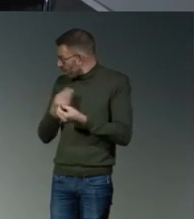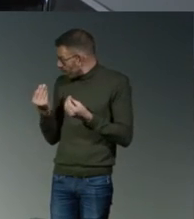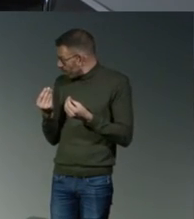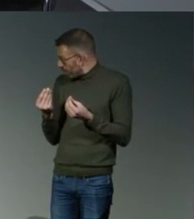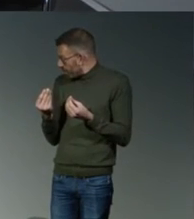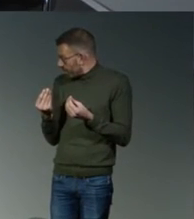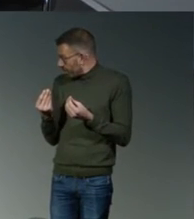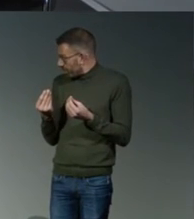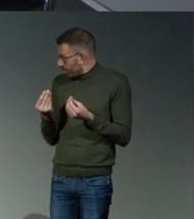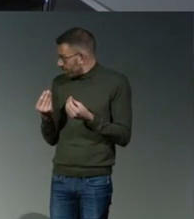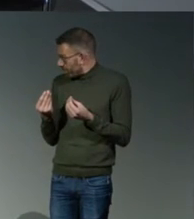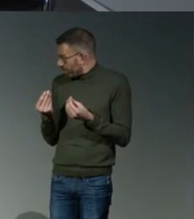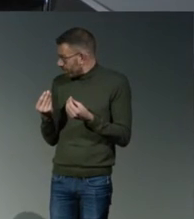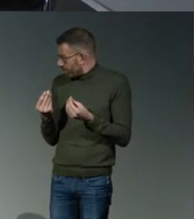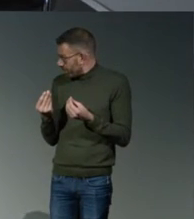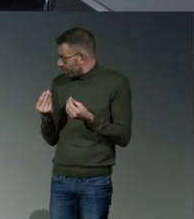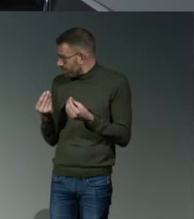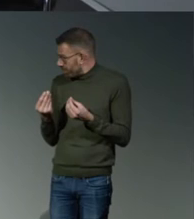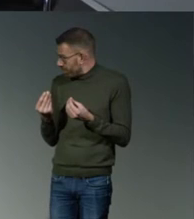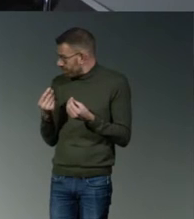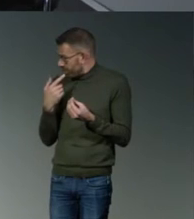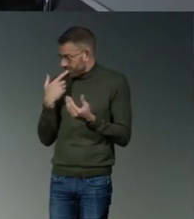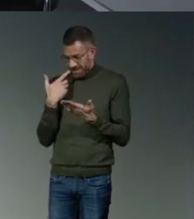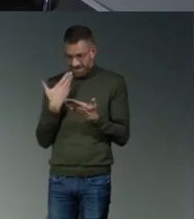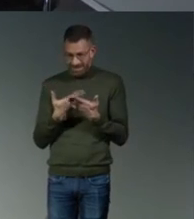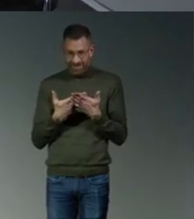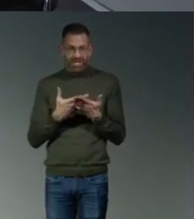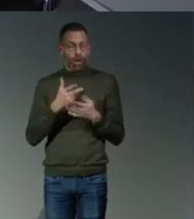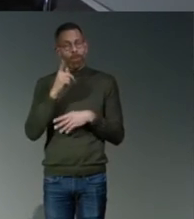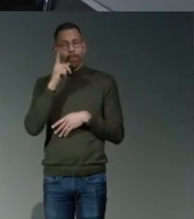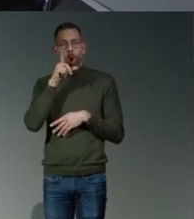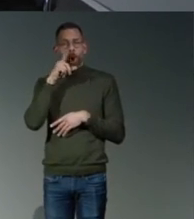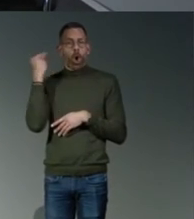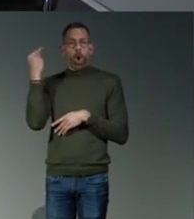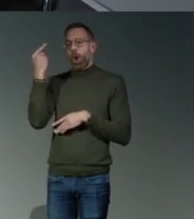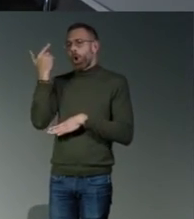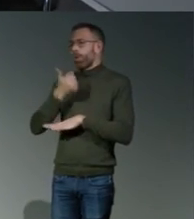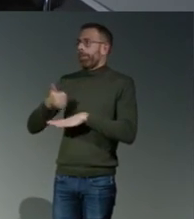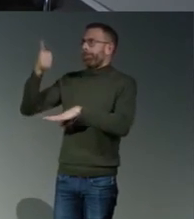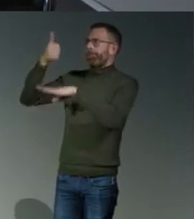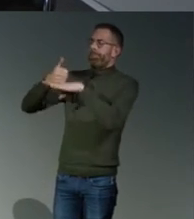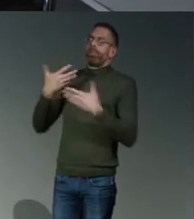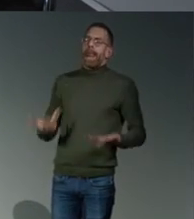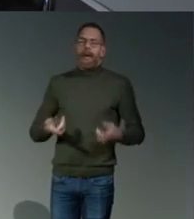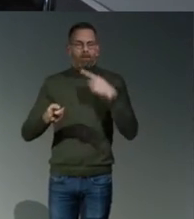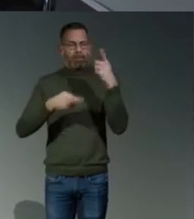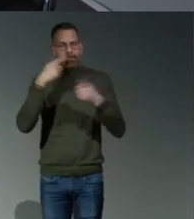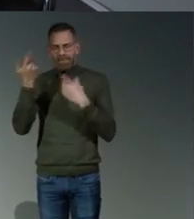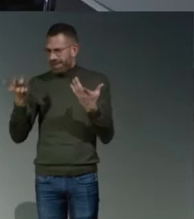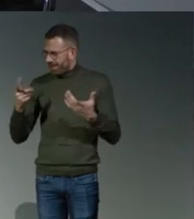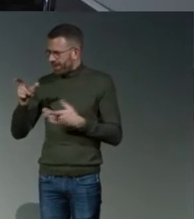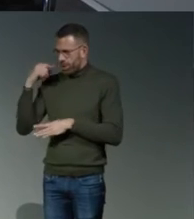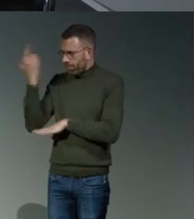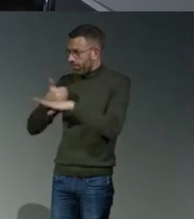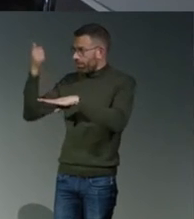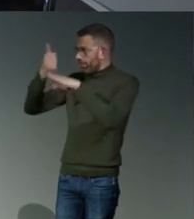que ce patriarcat, comment dire, dont il est beaucoup question en ce moment, ce serait ben, aux prises.